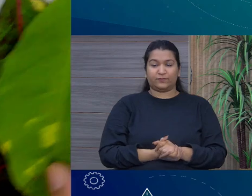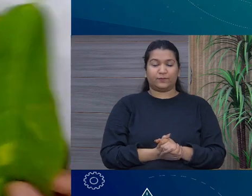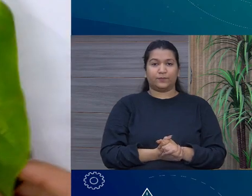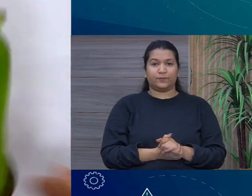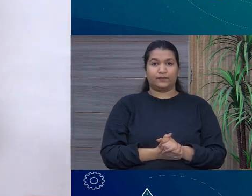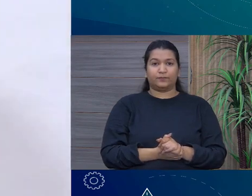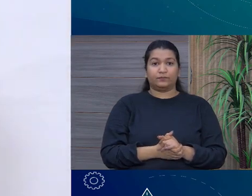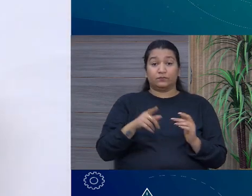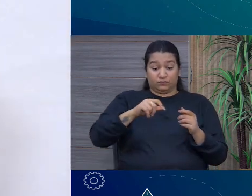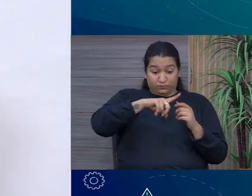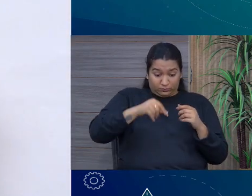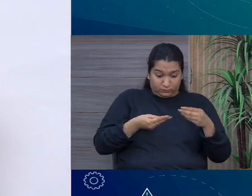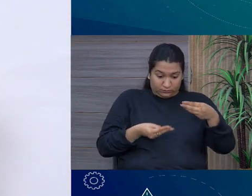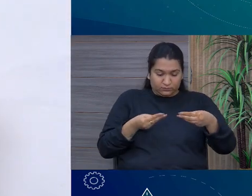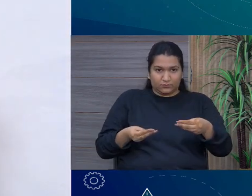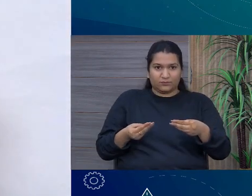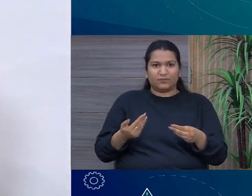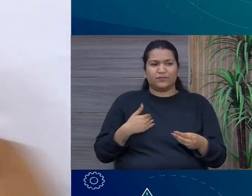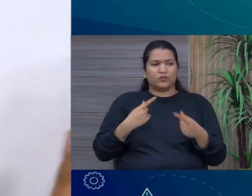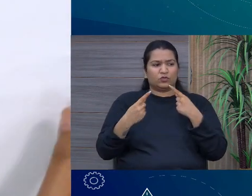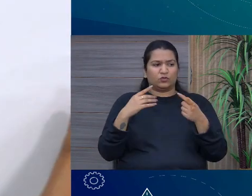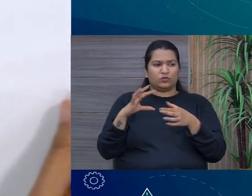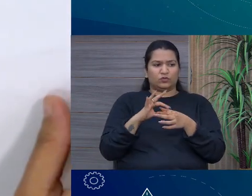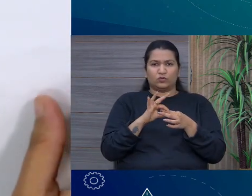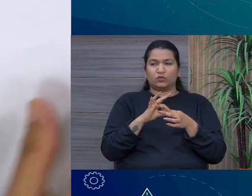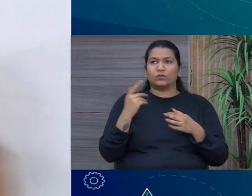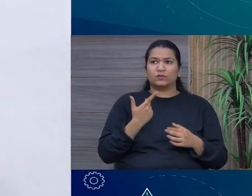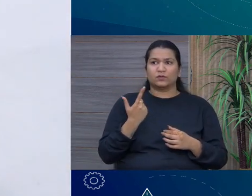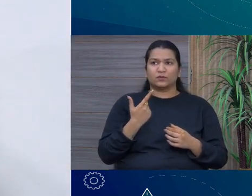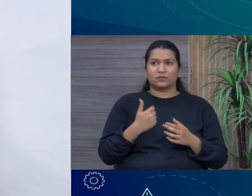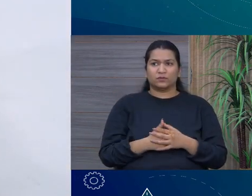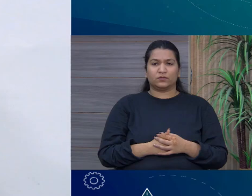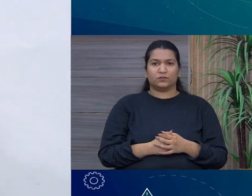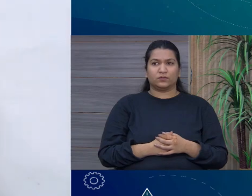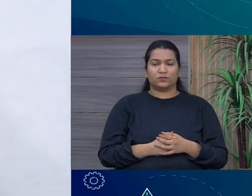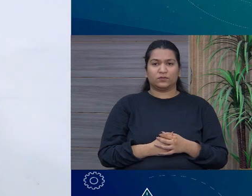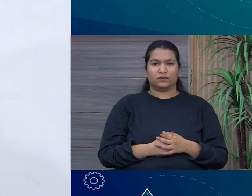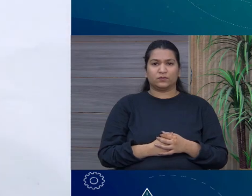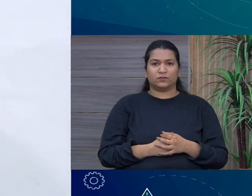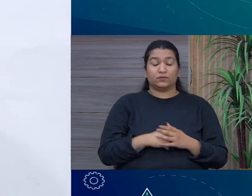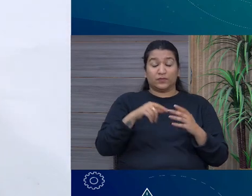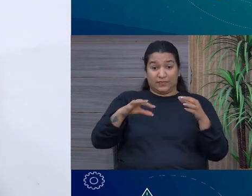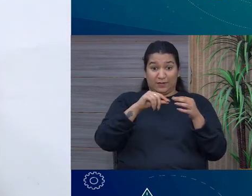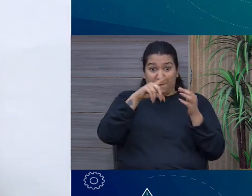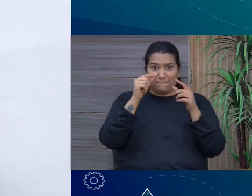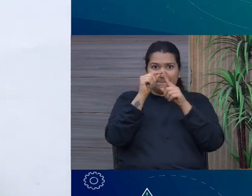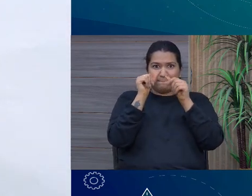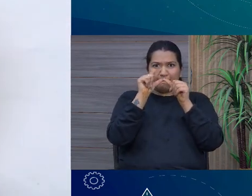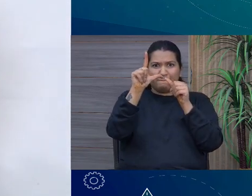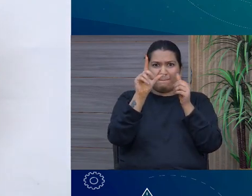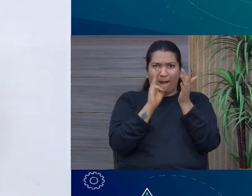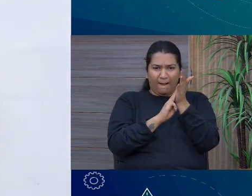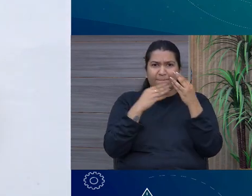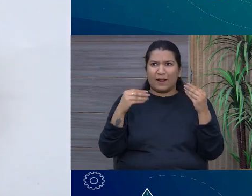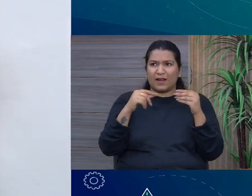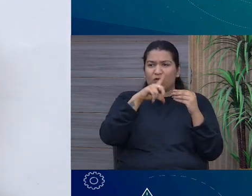सर ये लीव्स मैं जो मैं बात कर रही हूँ पाम लीव्स की, अभी पाम लीव्स